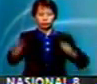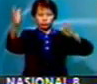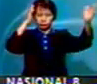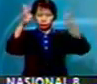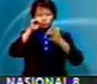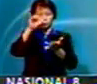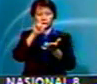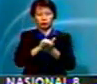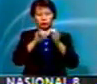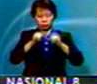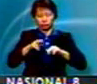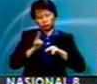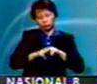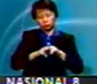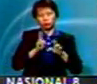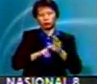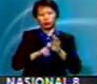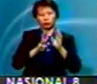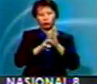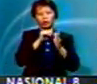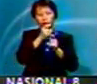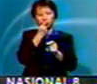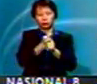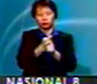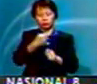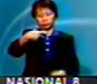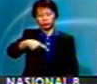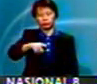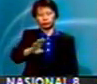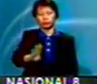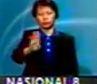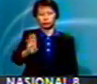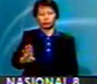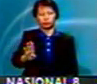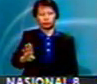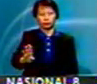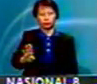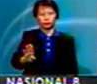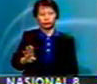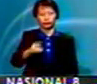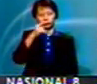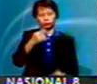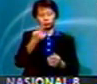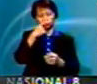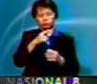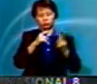Malaysia yakin dapat menduduki kerusi wakil tidak tetap Majlis Keselamatan Pertubuhan Bangsa Bersatu UNSC bagi